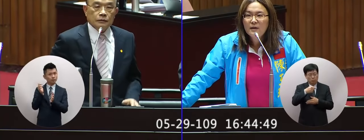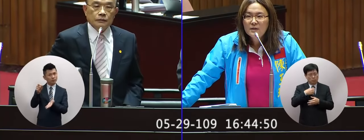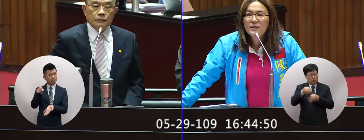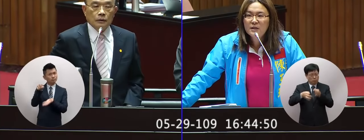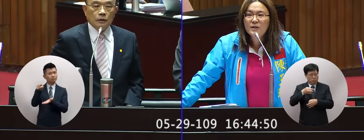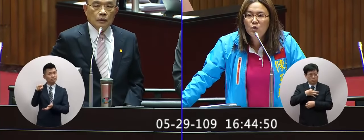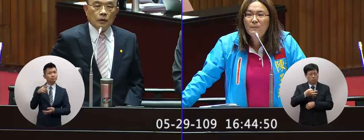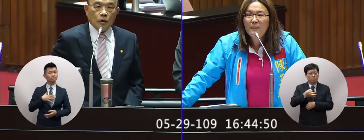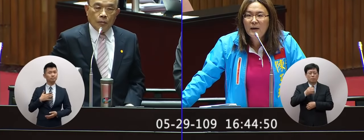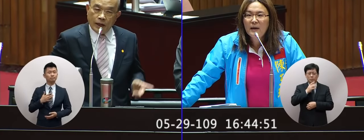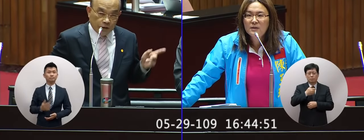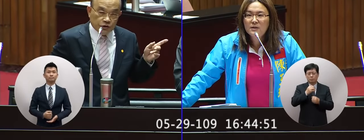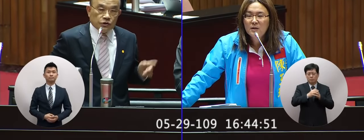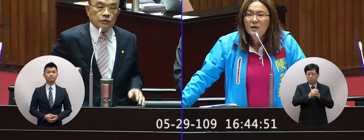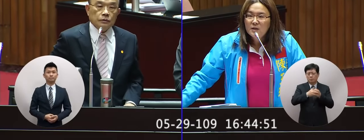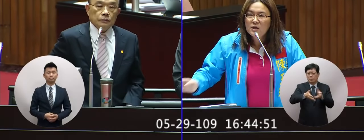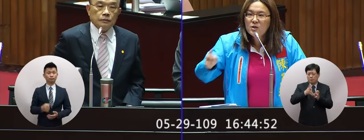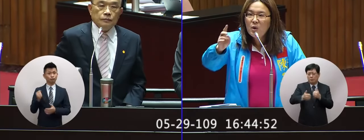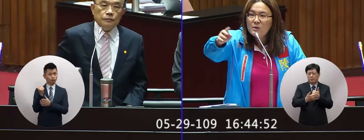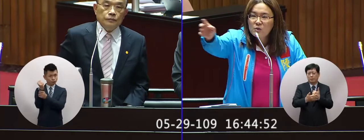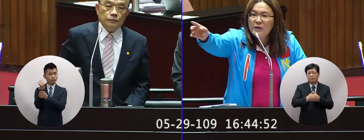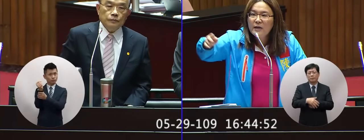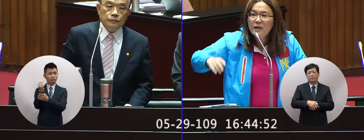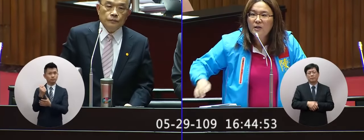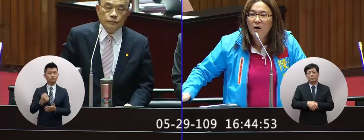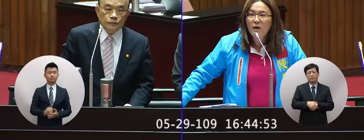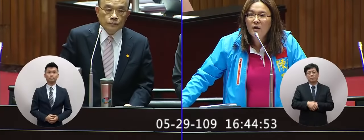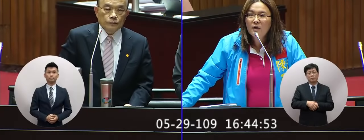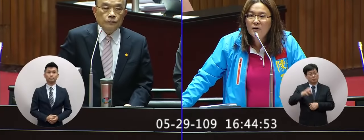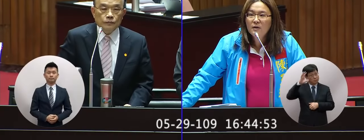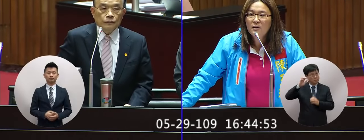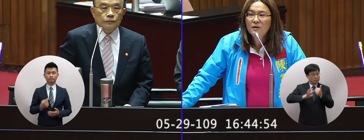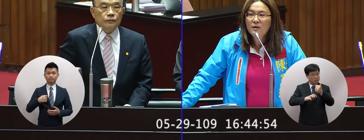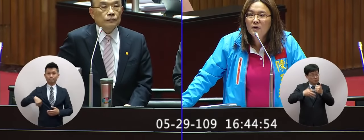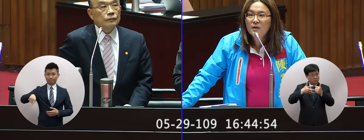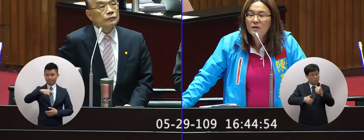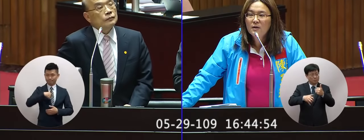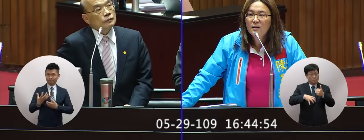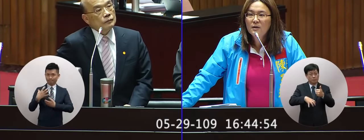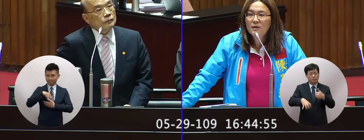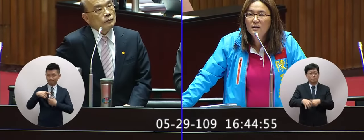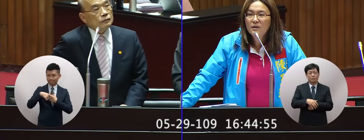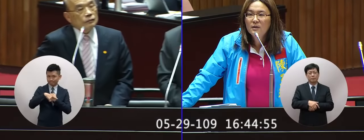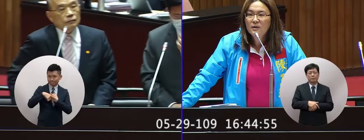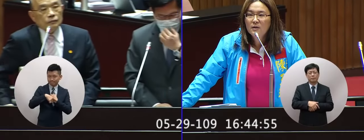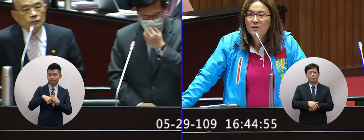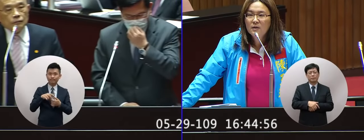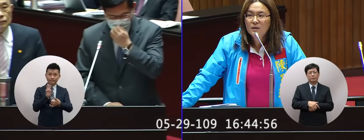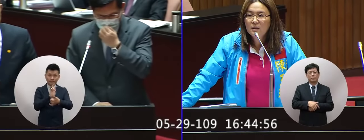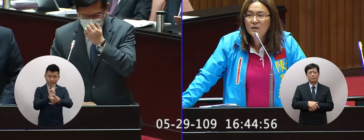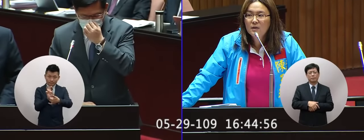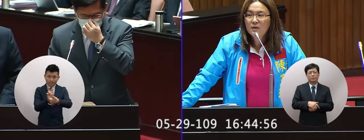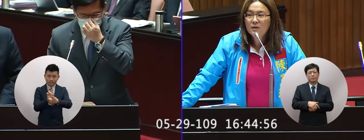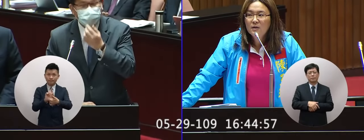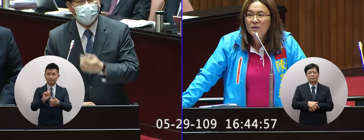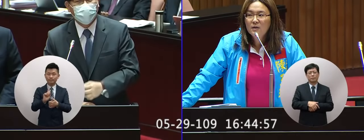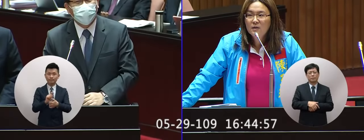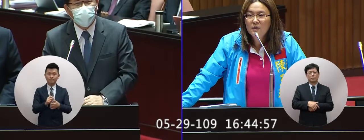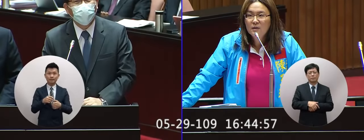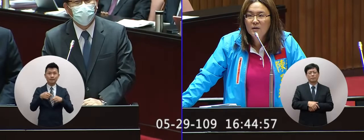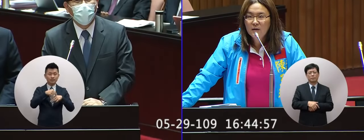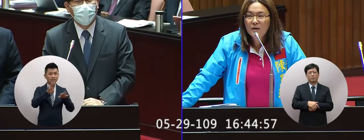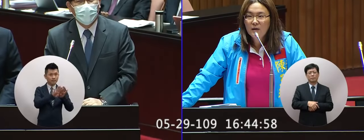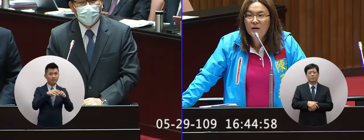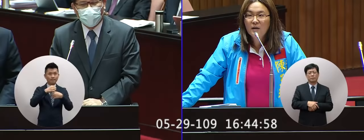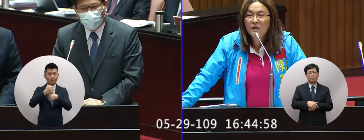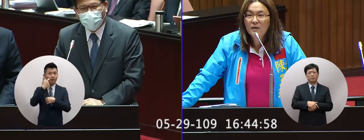部长，这个请您多帮忙。 我们很支持， 是。 其实我们苏内阁里头 哈，来照顾三个特别是金马跟